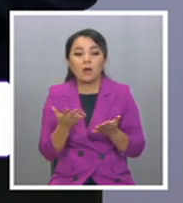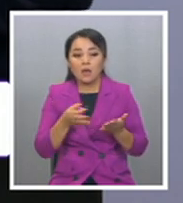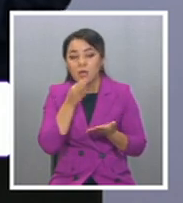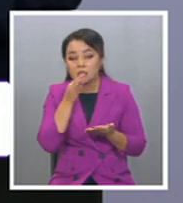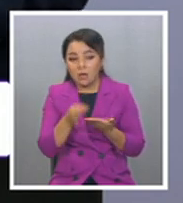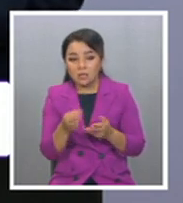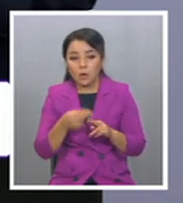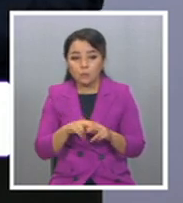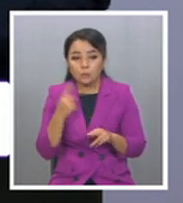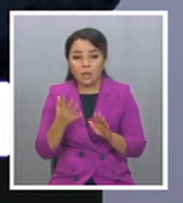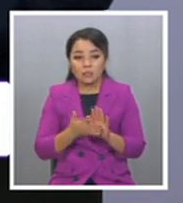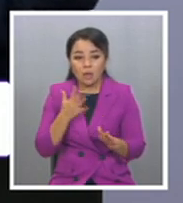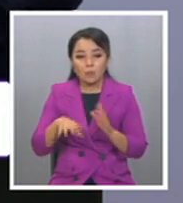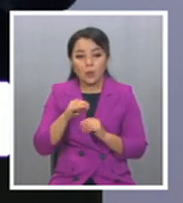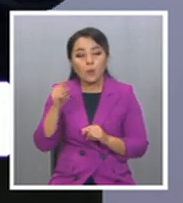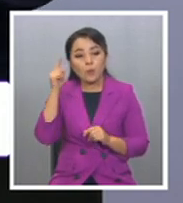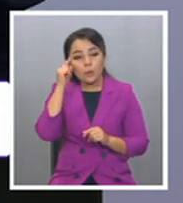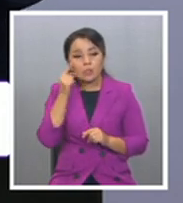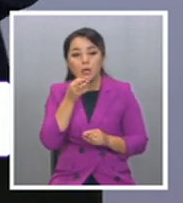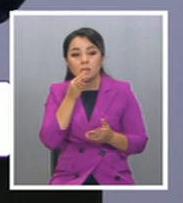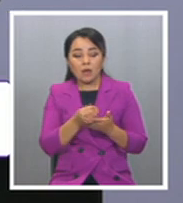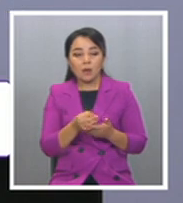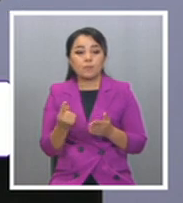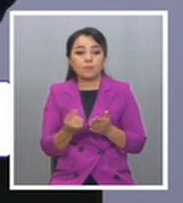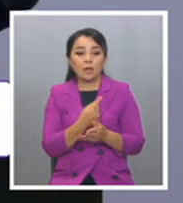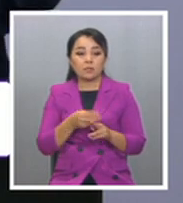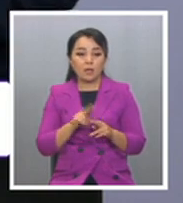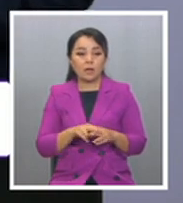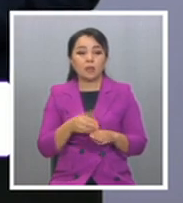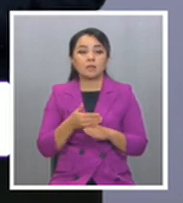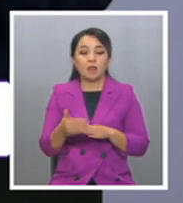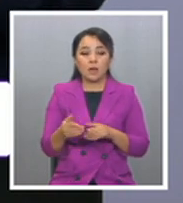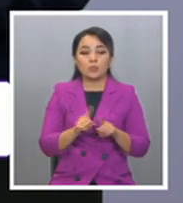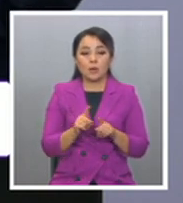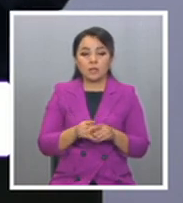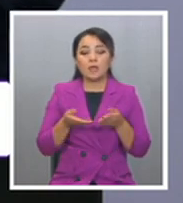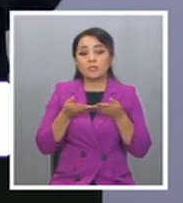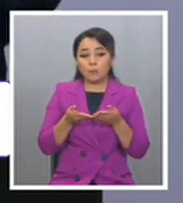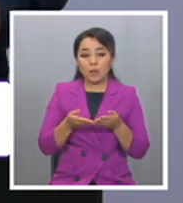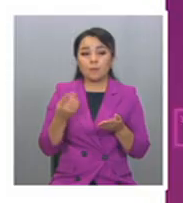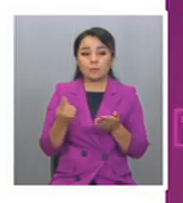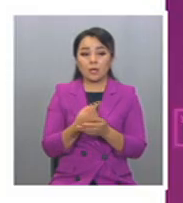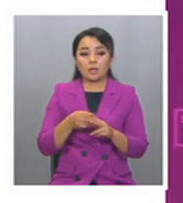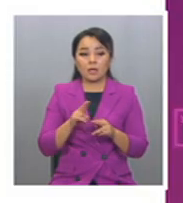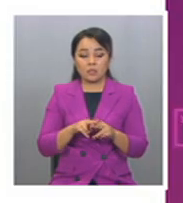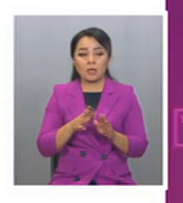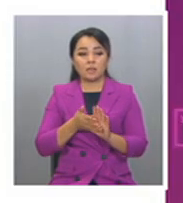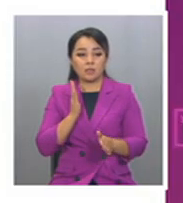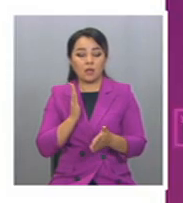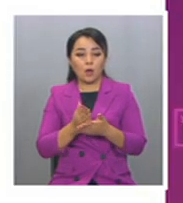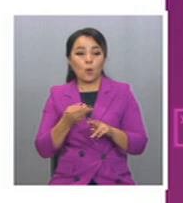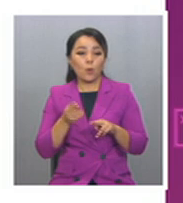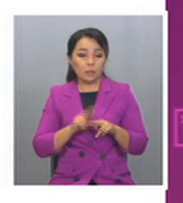бірінші кезекте өздеріміз ойлап көрейік. Алдыңғы кемелер мен кейінгі кемелерді салыстыратын болсақ, бірінші кезекте